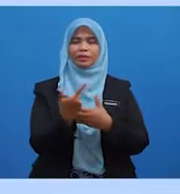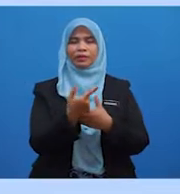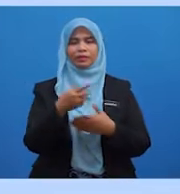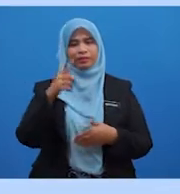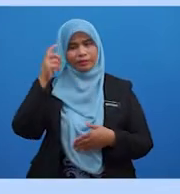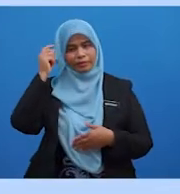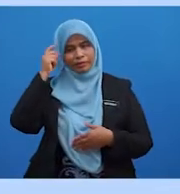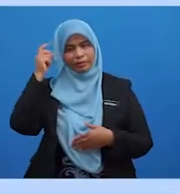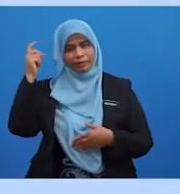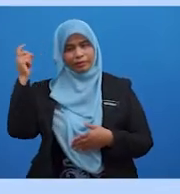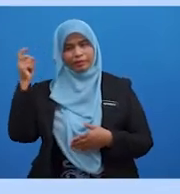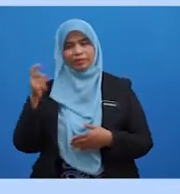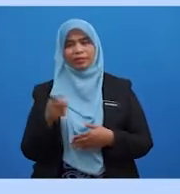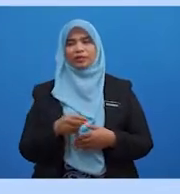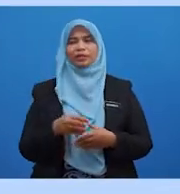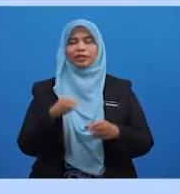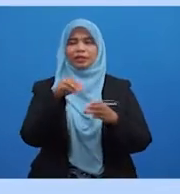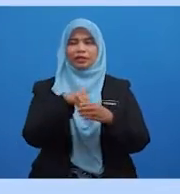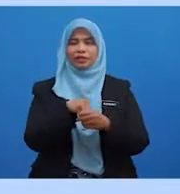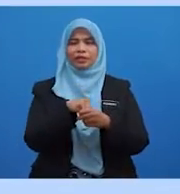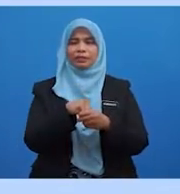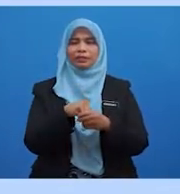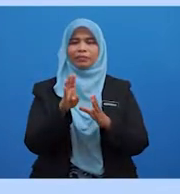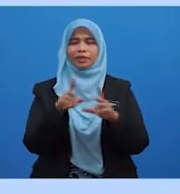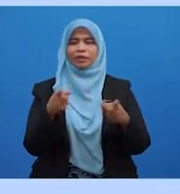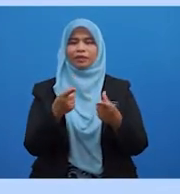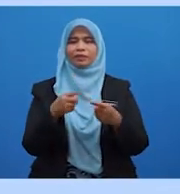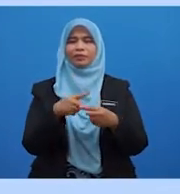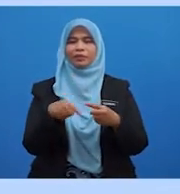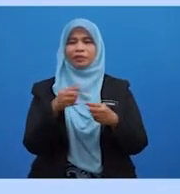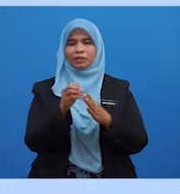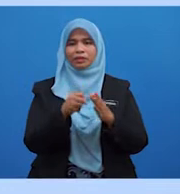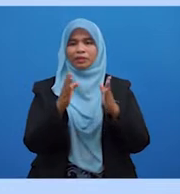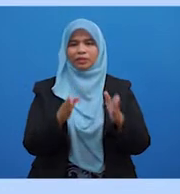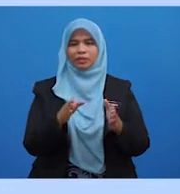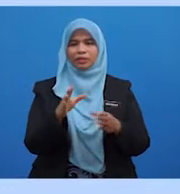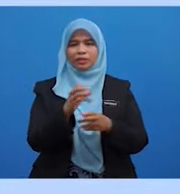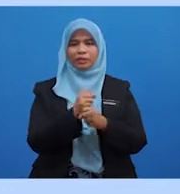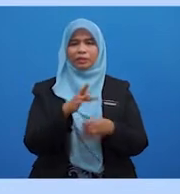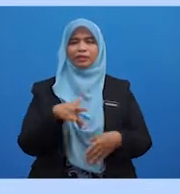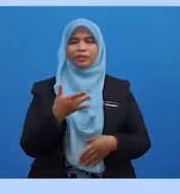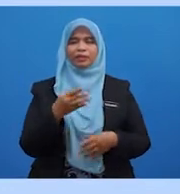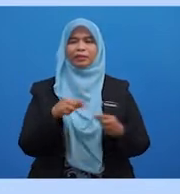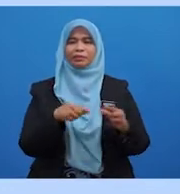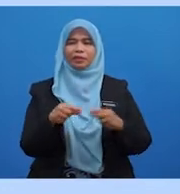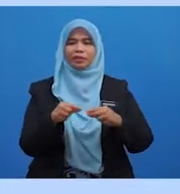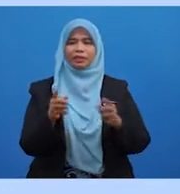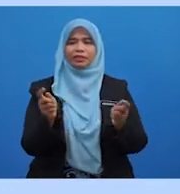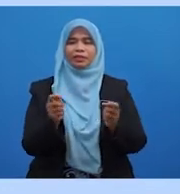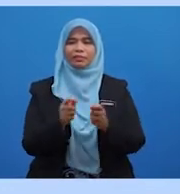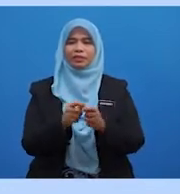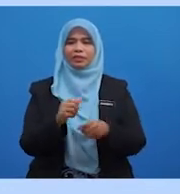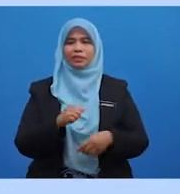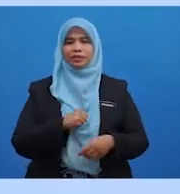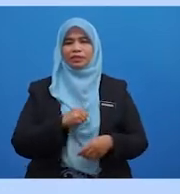bayangan. Imagery dalaman, imagery ini berlaku apabila seseorang itu dapat merasakan pergerakan